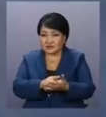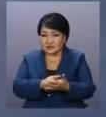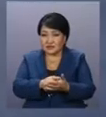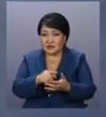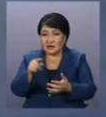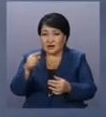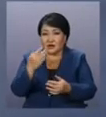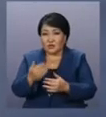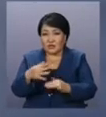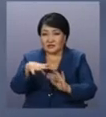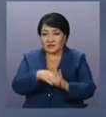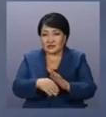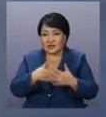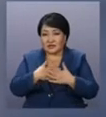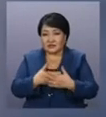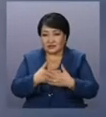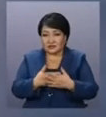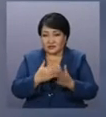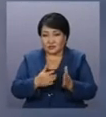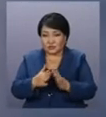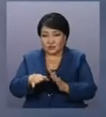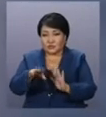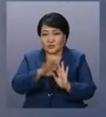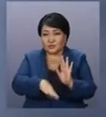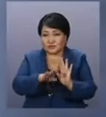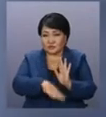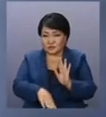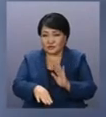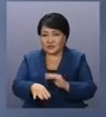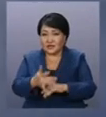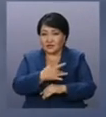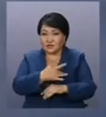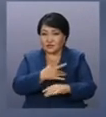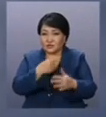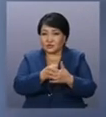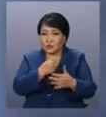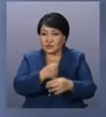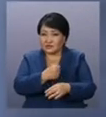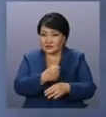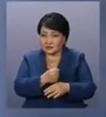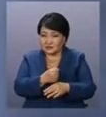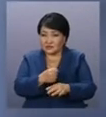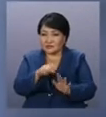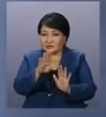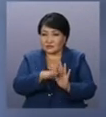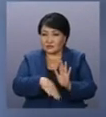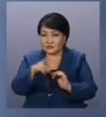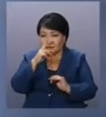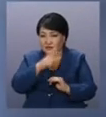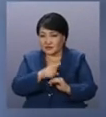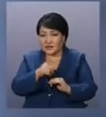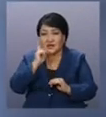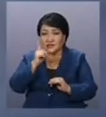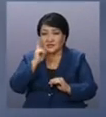жаңағы тыныс алу жүйенің нашарлауы, жүрек соғысының нашарлауы, жас